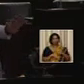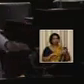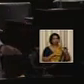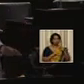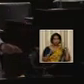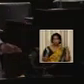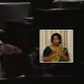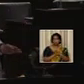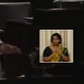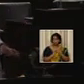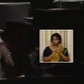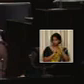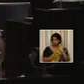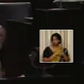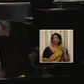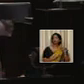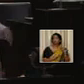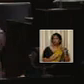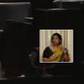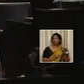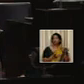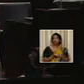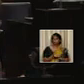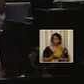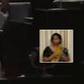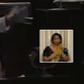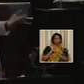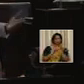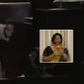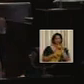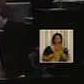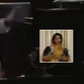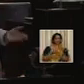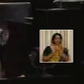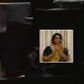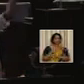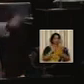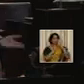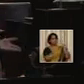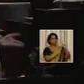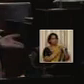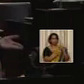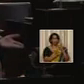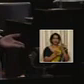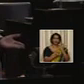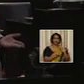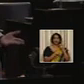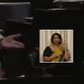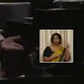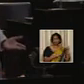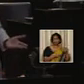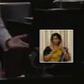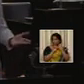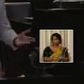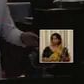හරි අනුතරක් වුණොත් අමතුමා ඒ අය ඊට පස්සේ චෝදනා කරන්නේ ඔබතුමාට අමාත්‍යංශයට නැත්නම් විදේශ සේවා නියුක්ති කාර්යාංශයට ඒ